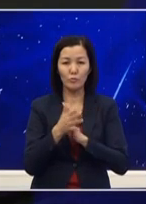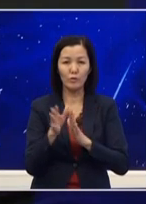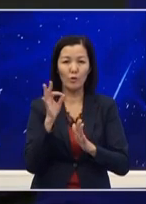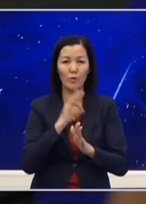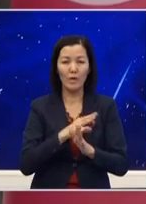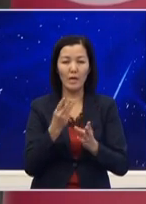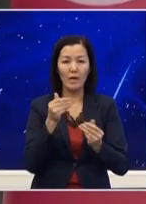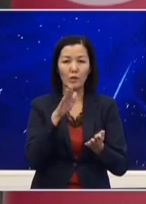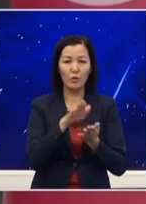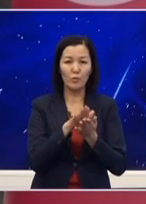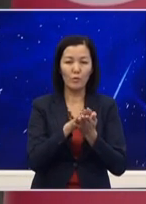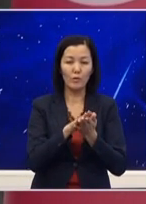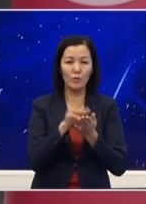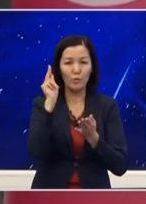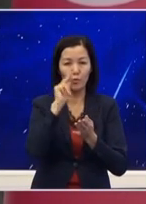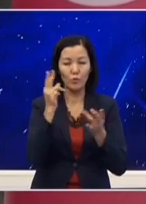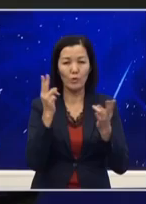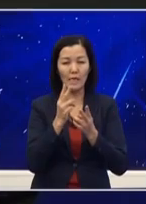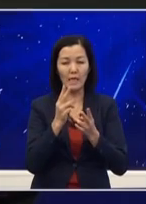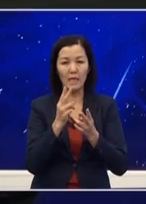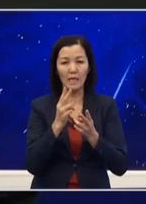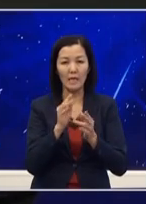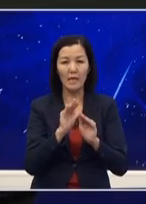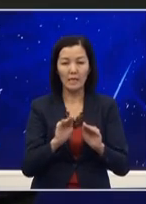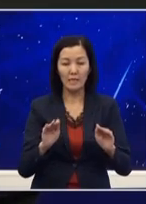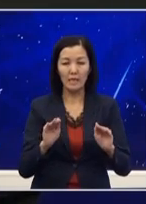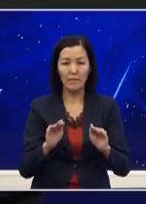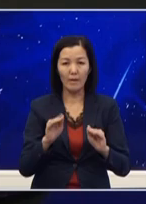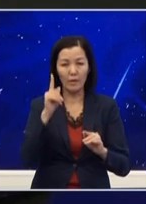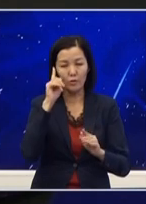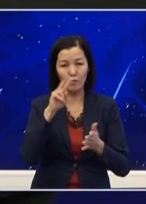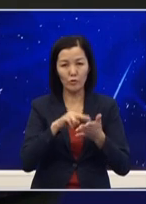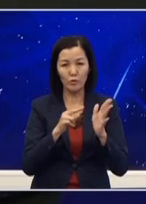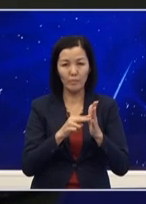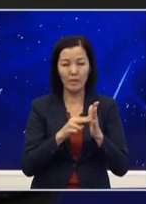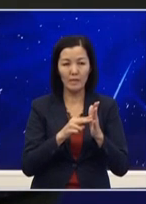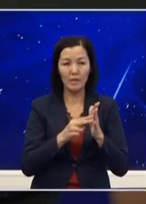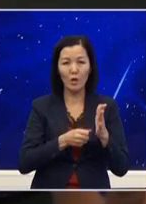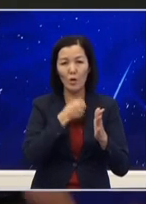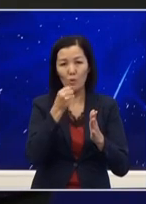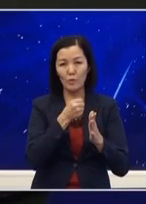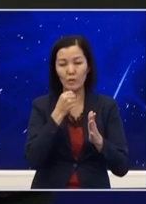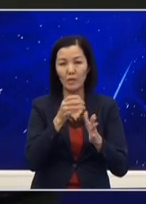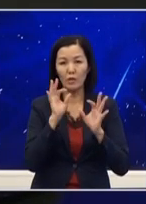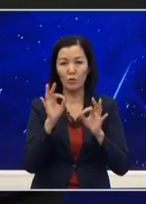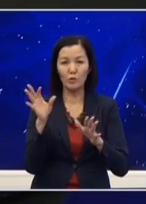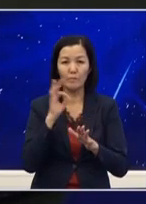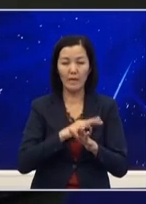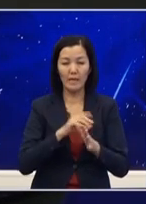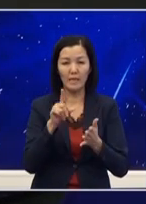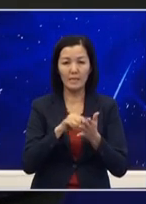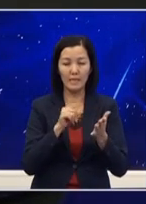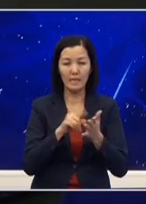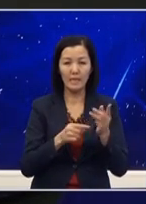артылғанын көбейте білуі тиіс. Жасынан бір тиынды екетіп үйренсе, есейгенде ешкімге алақан жаймайды. Бізге сондай-ақ зейнеткерлер